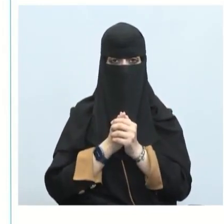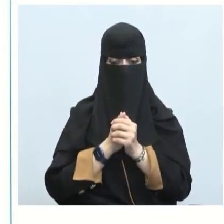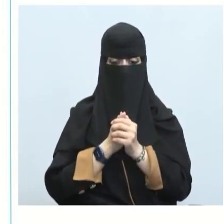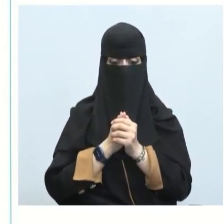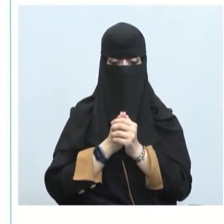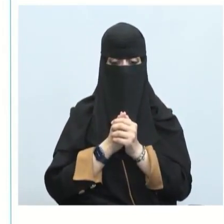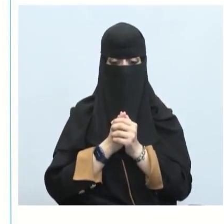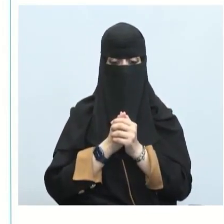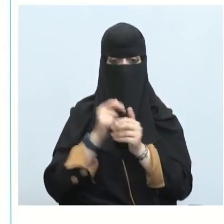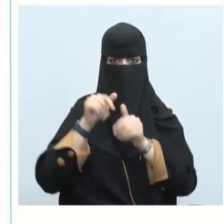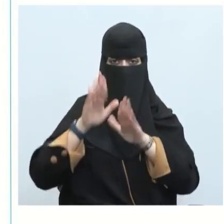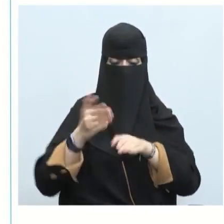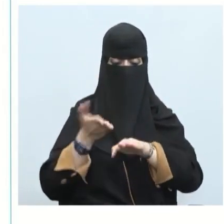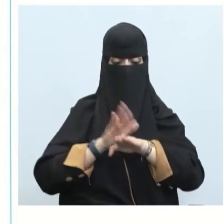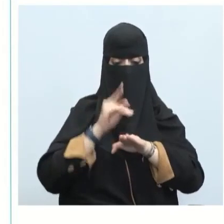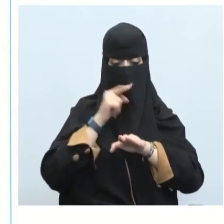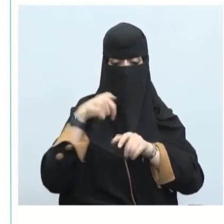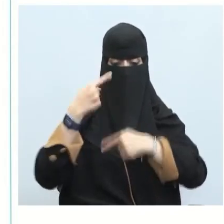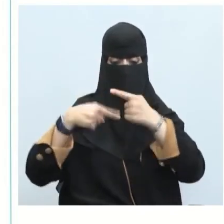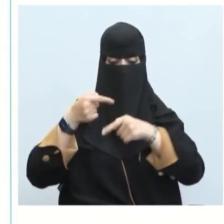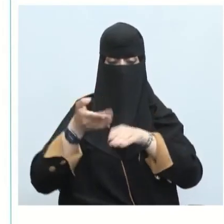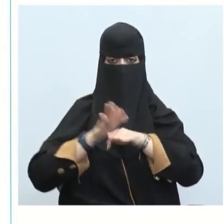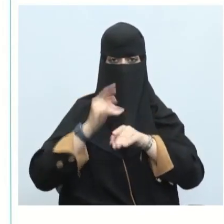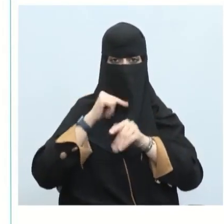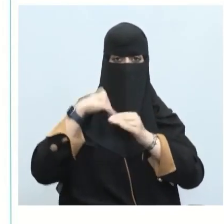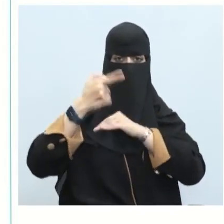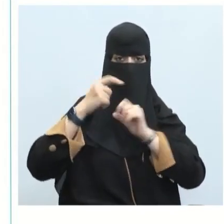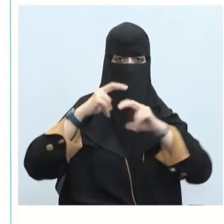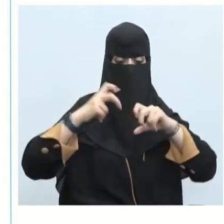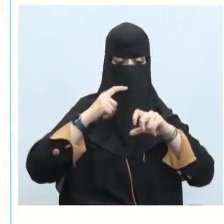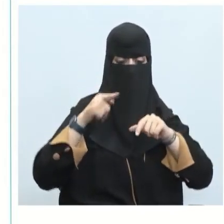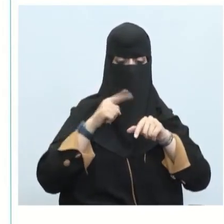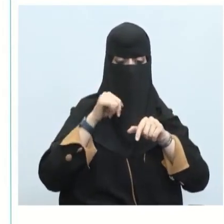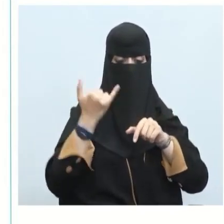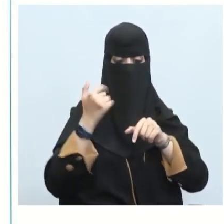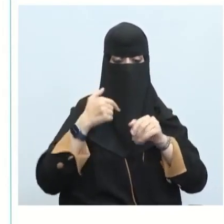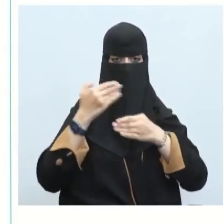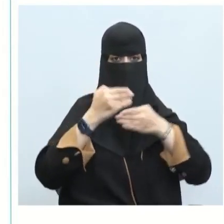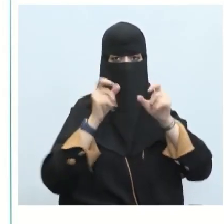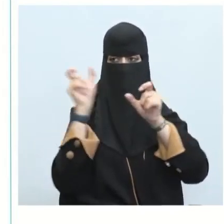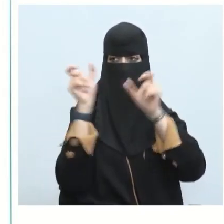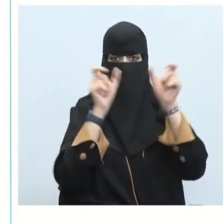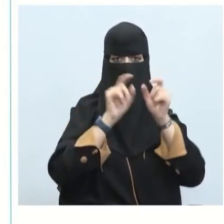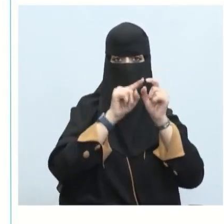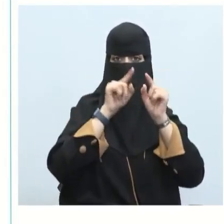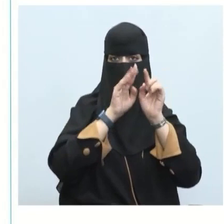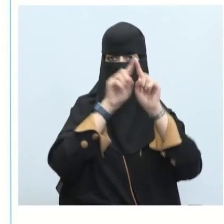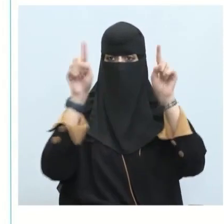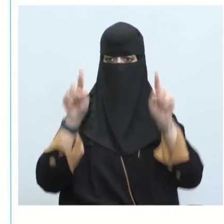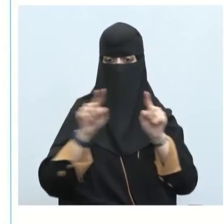والخدمات ايضا البقاء على اطلاع دائم على ما توليه محركات البحث من اهميه عند ترتيب